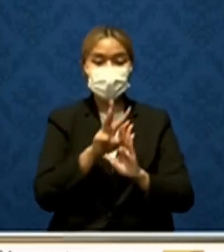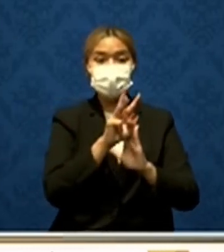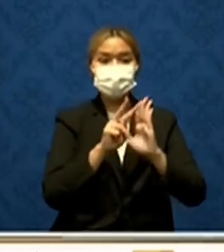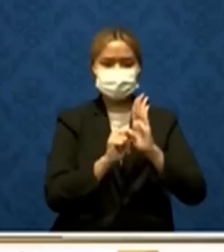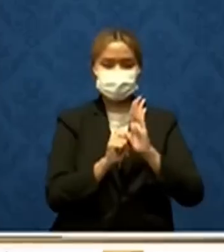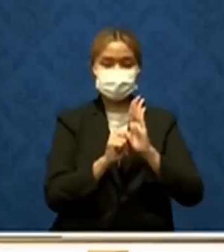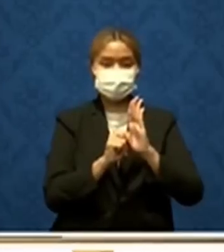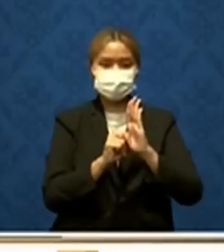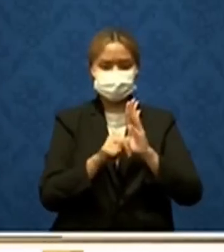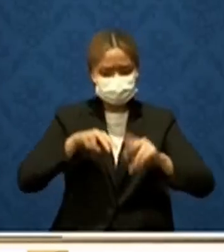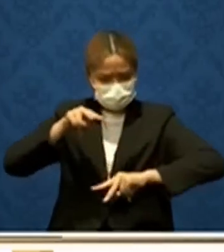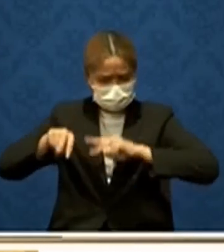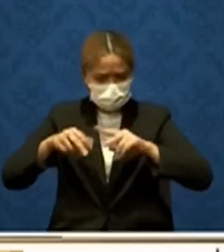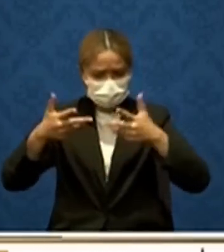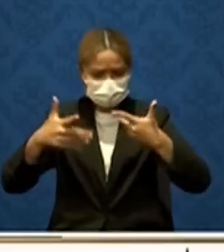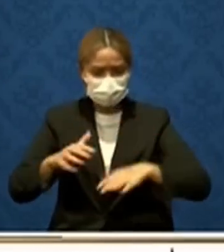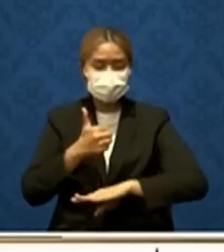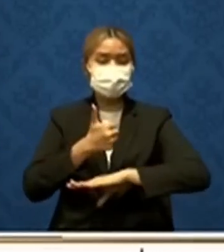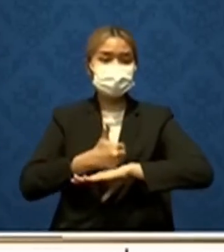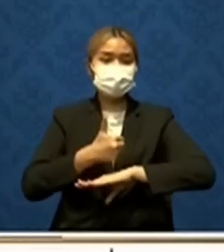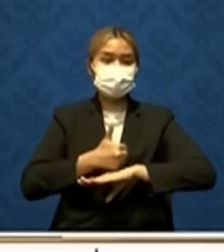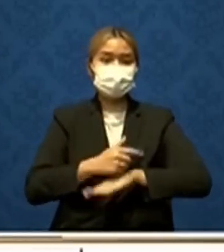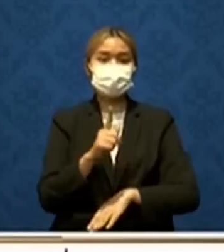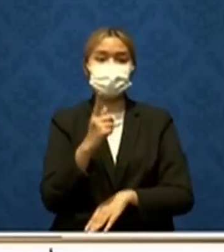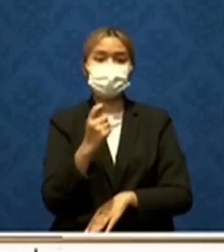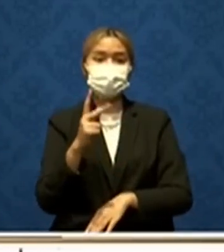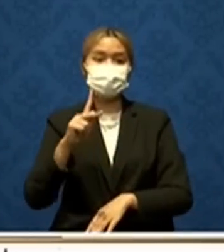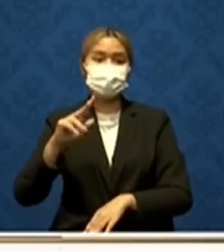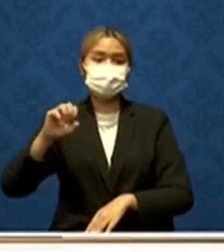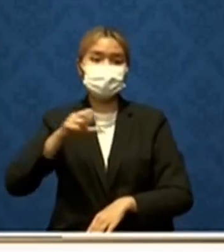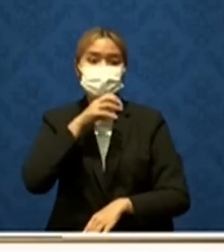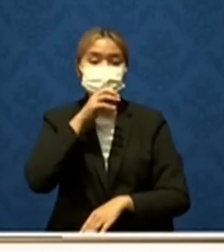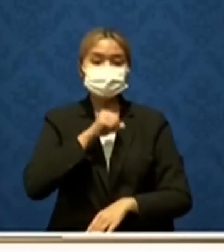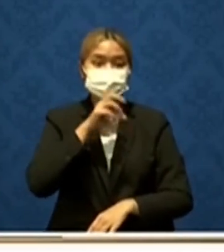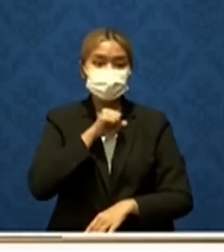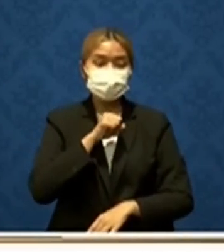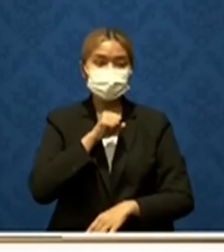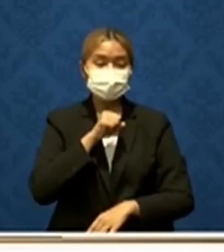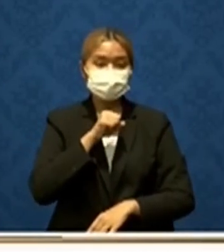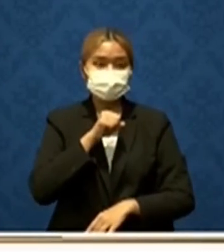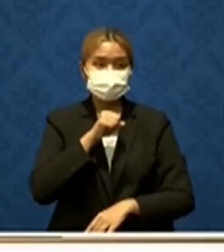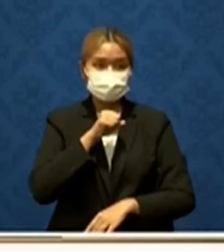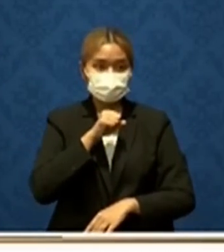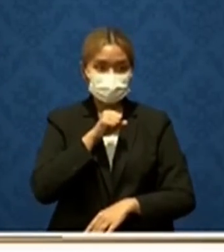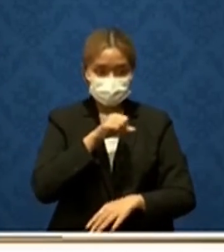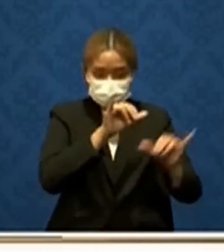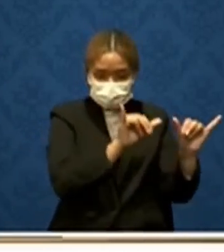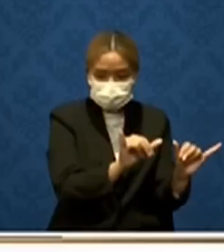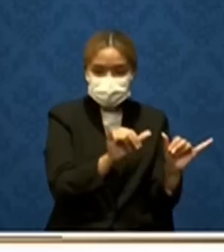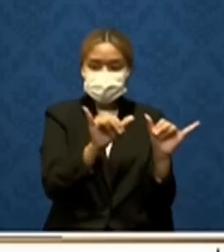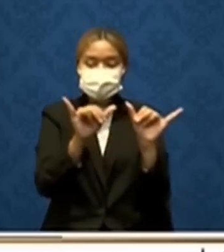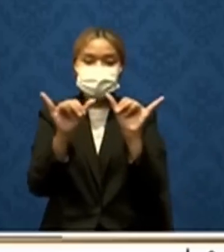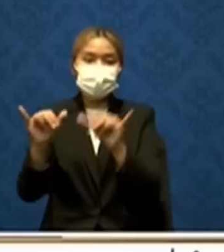บังเอิญว่าอดีตรักษาการผู้อำนวยการที่ถูกคำสั่งย้ายไปประจำสำนัก